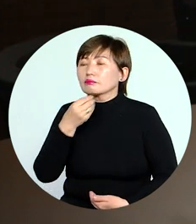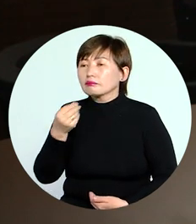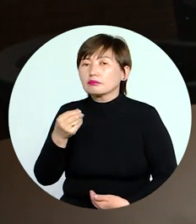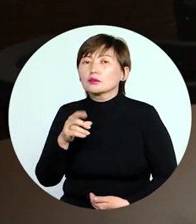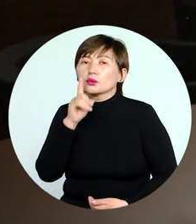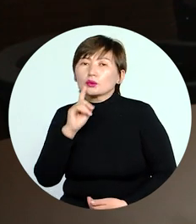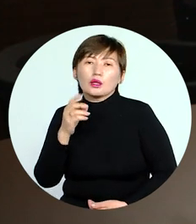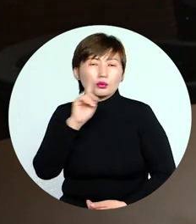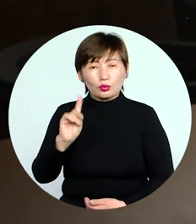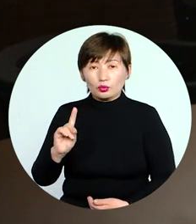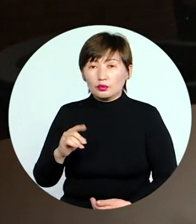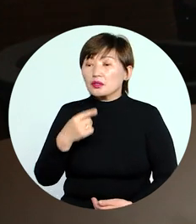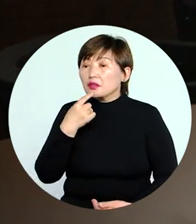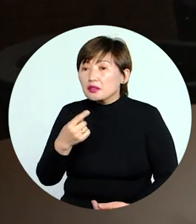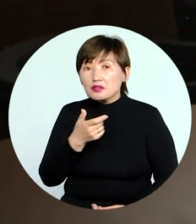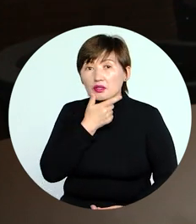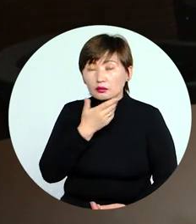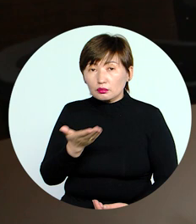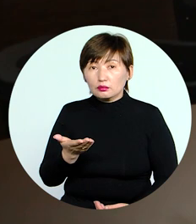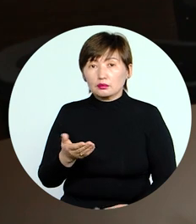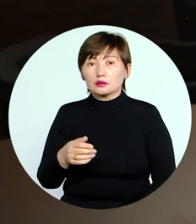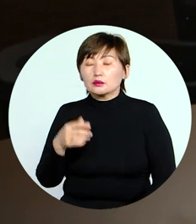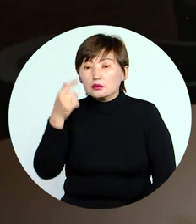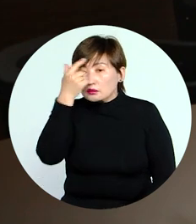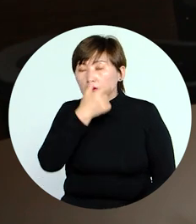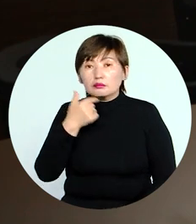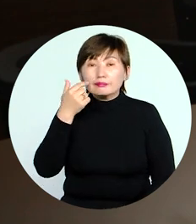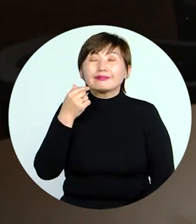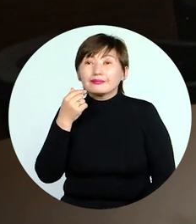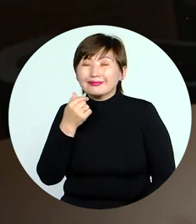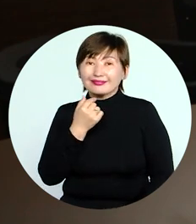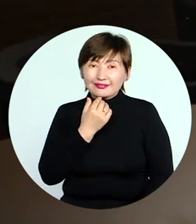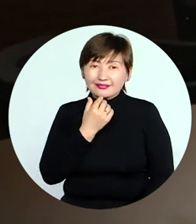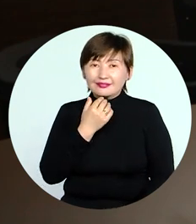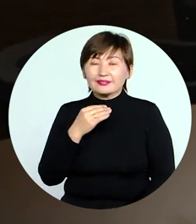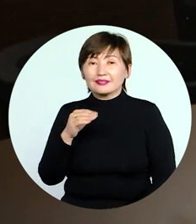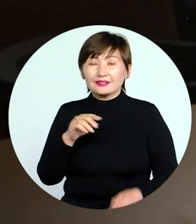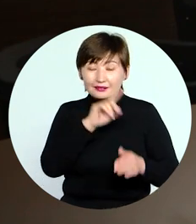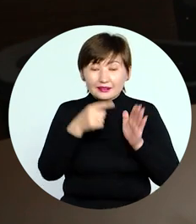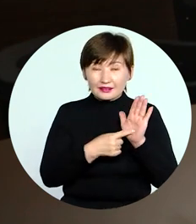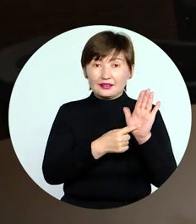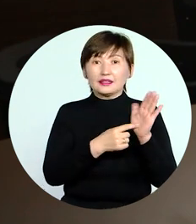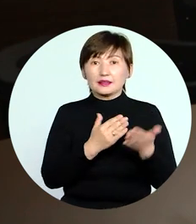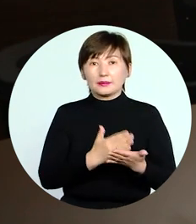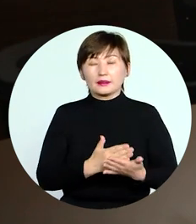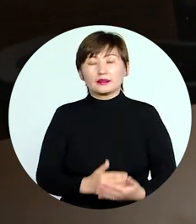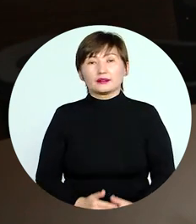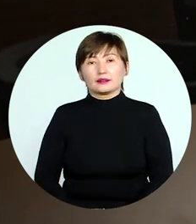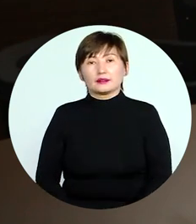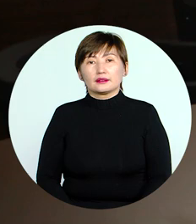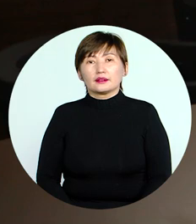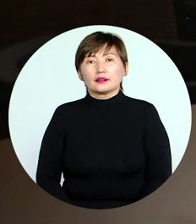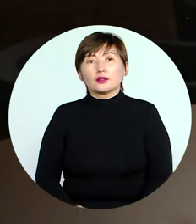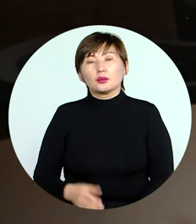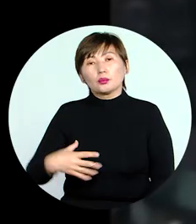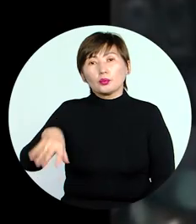хөгжийг сонсон сонсохгүй гэдэг ямиг бол зөвхөн өөрийнхөө дүрс, хөдлөл, үйлдэл илэрхийллээрээ бол ээжтэй харуулж байгаа.